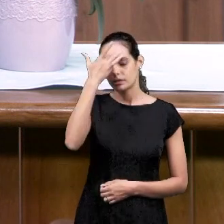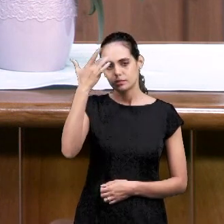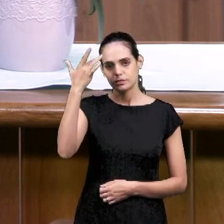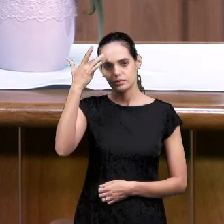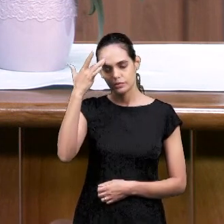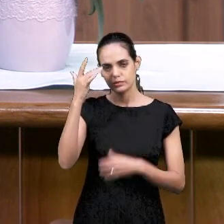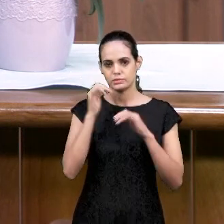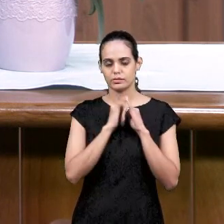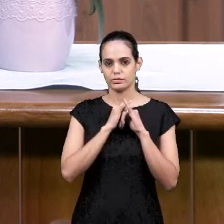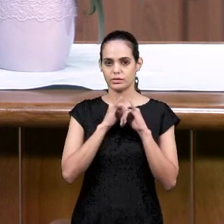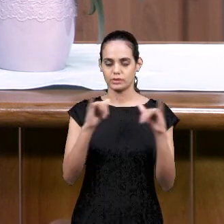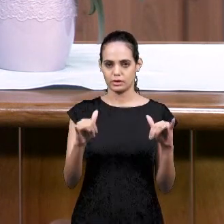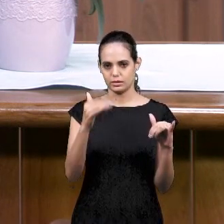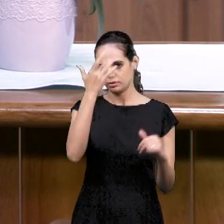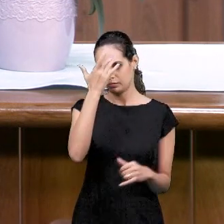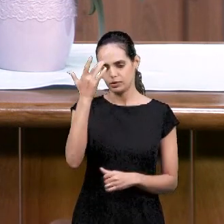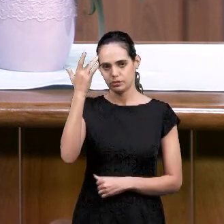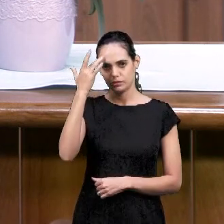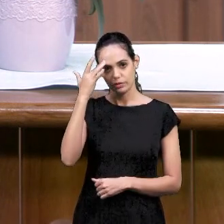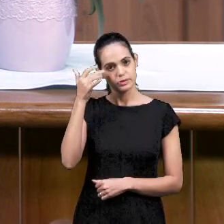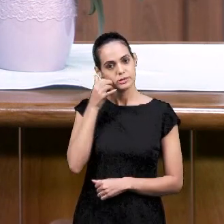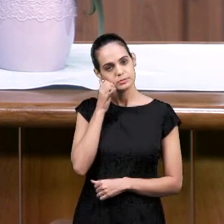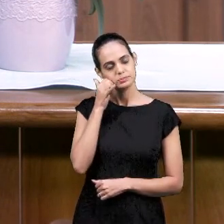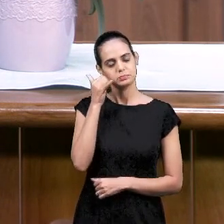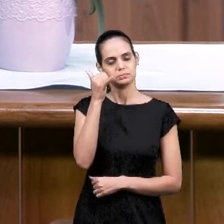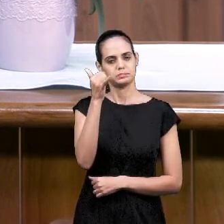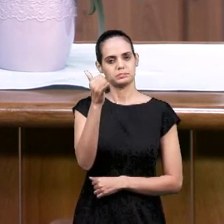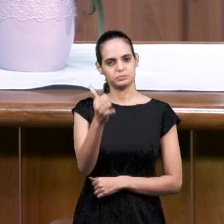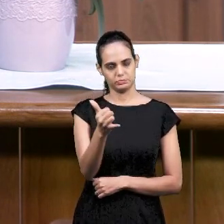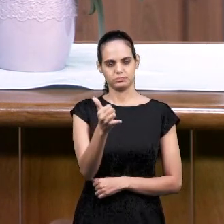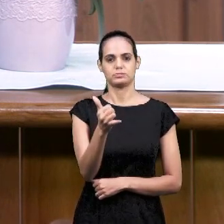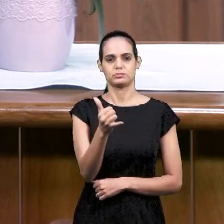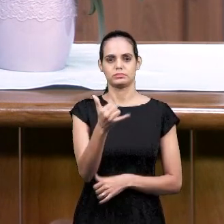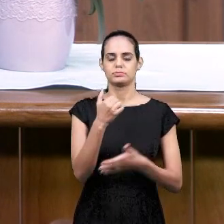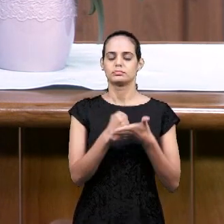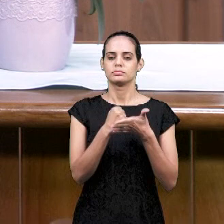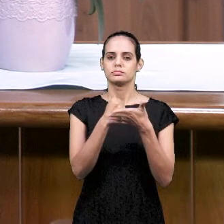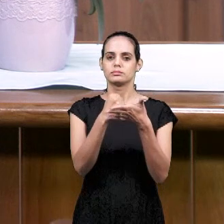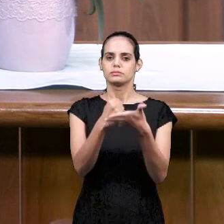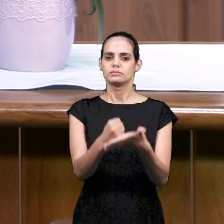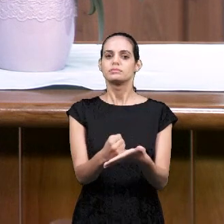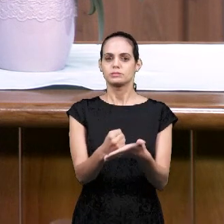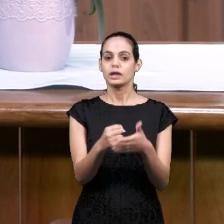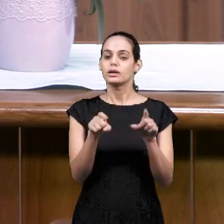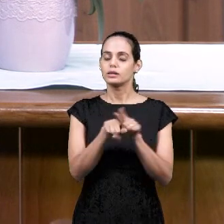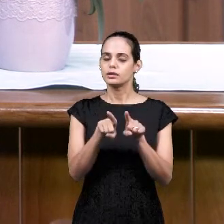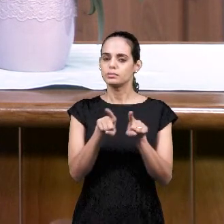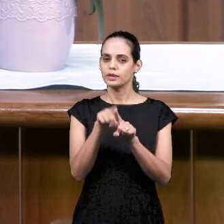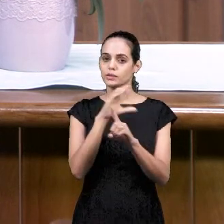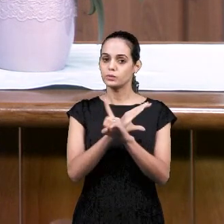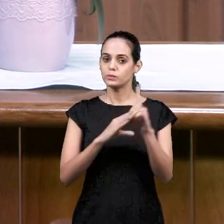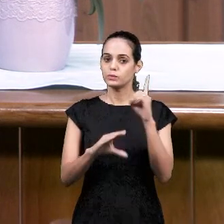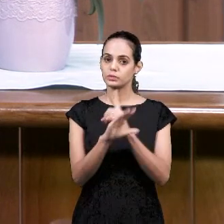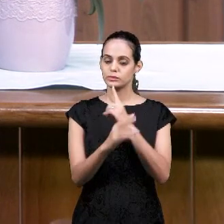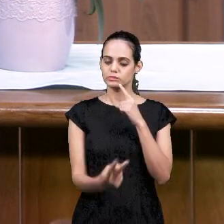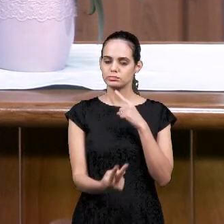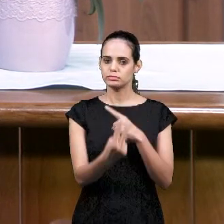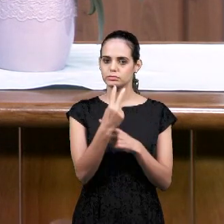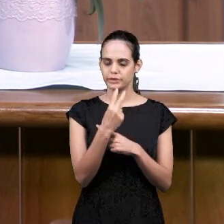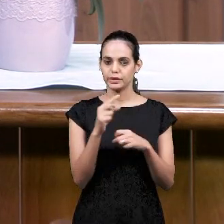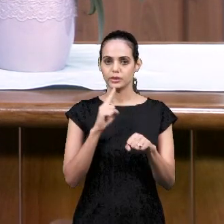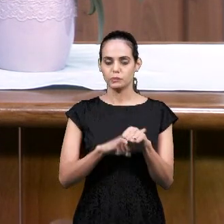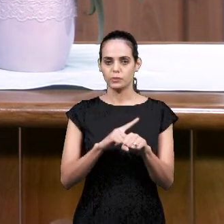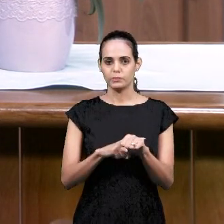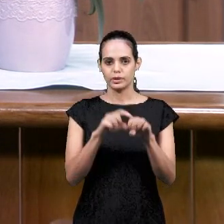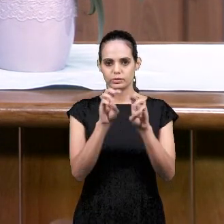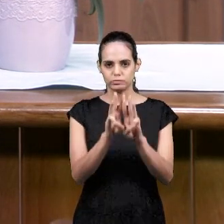tout le temps qui sont en train de répondre à ce numéro-là, répondre aux personnes qui sont en train d'appeler pour demander assistance de prière. Vous